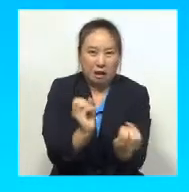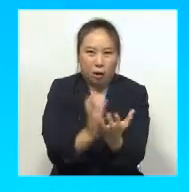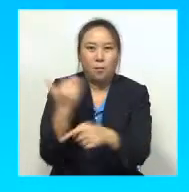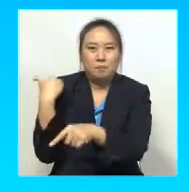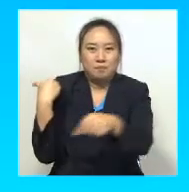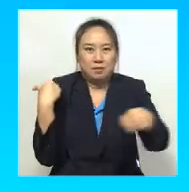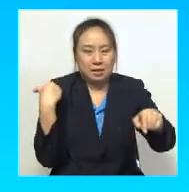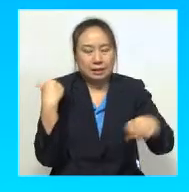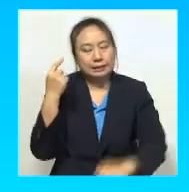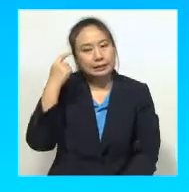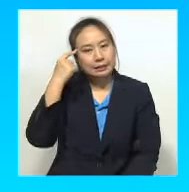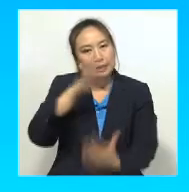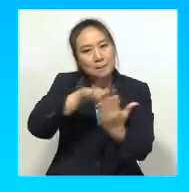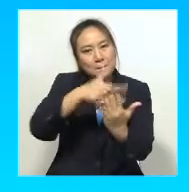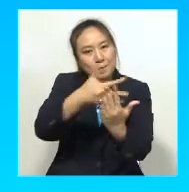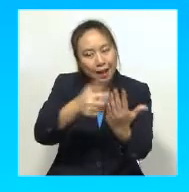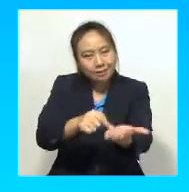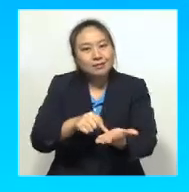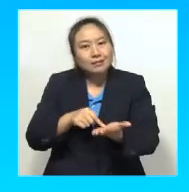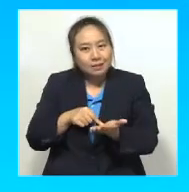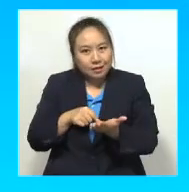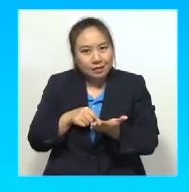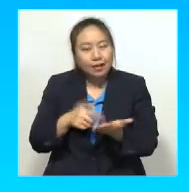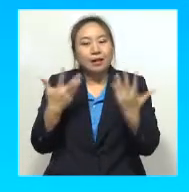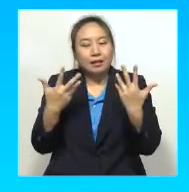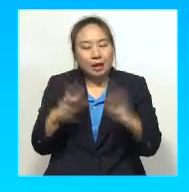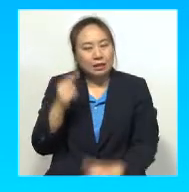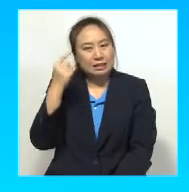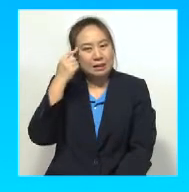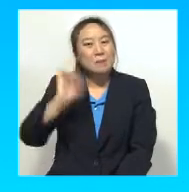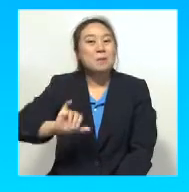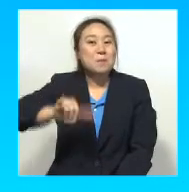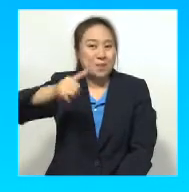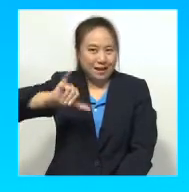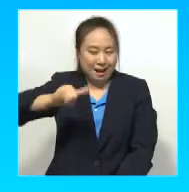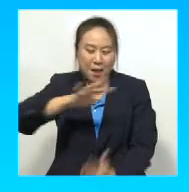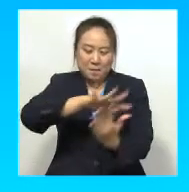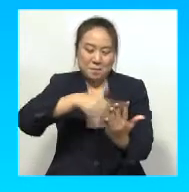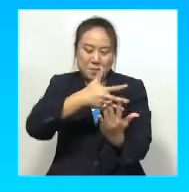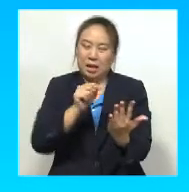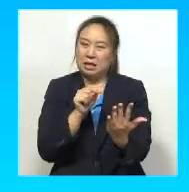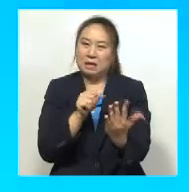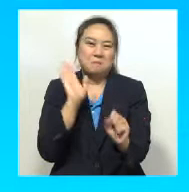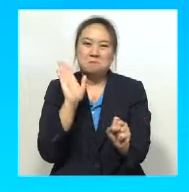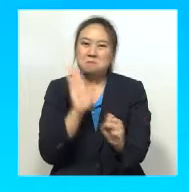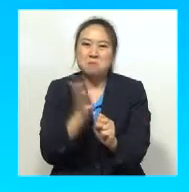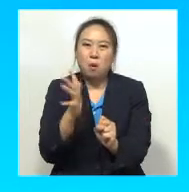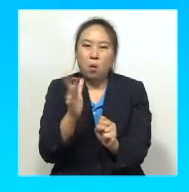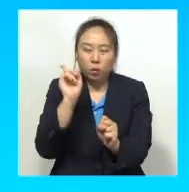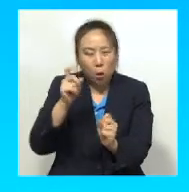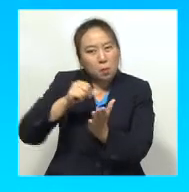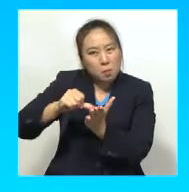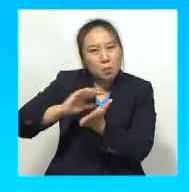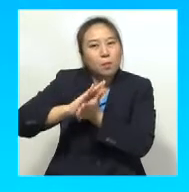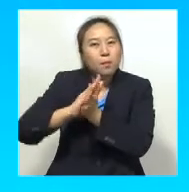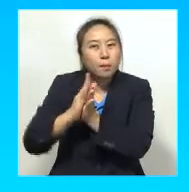อีแกตก็เสนอแผนมาแล้วแต่ก็เรียนว่าเสนอมาแล้วปั๊บอาจจะไม่เพียงพออาจจะต้องมีการปรับแผนค